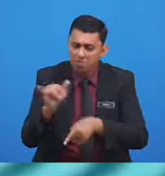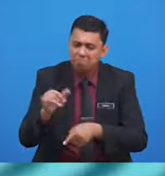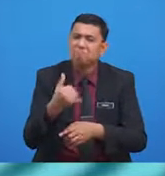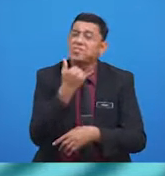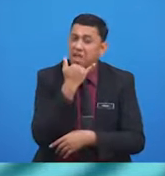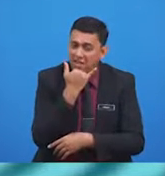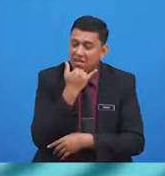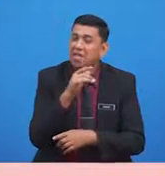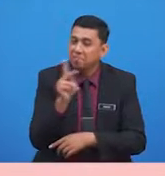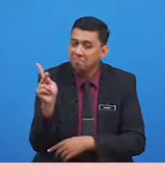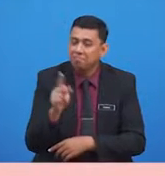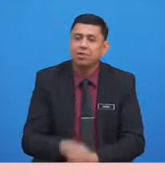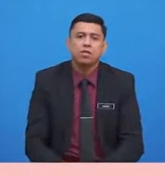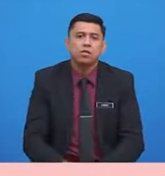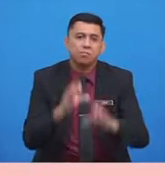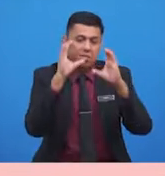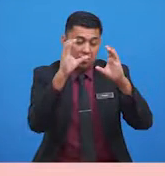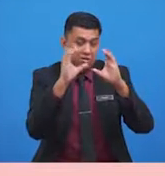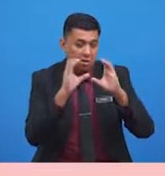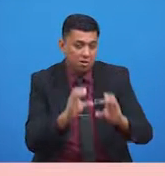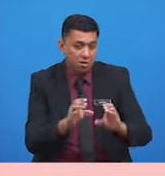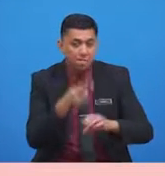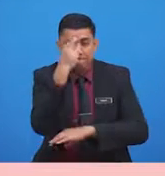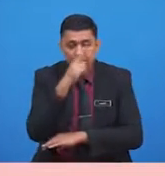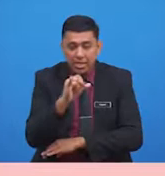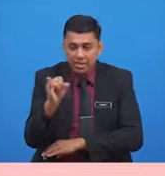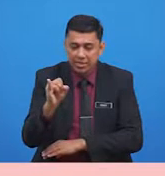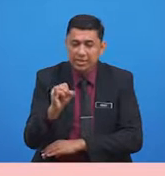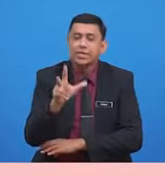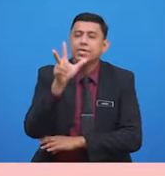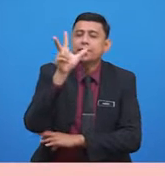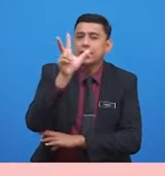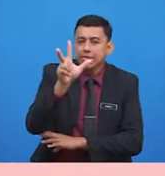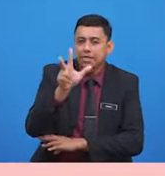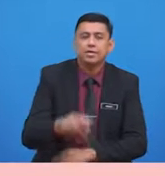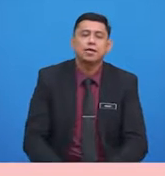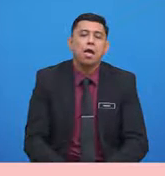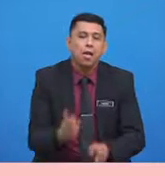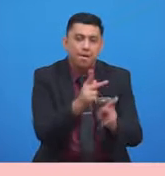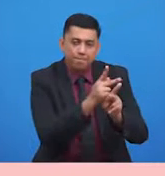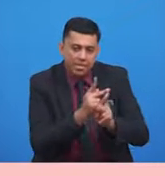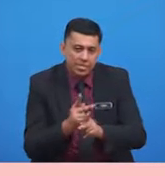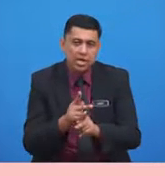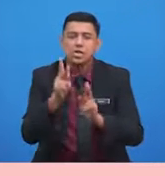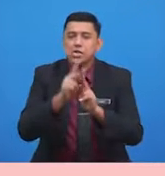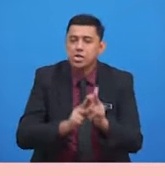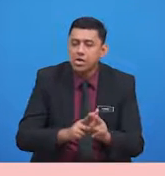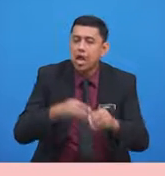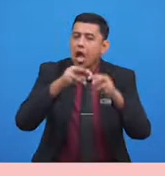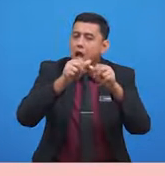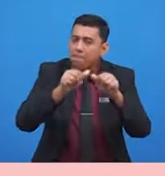kan? Baik, cara menghormati jiran yang ketiga ialah menjaga keamanan